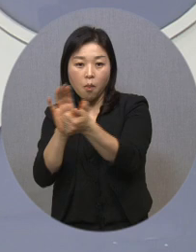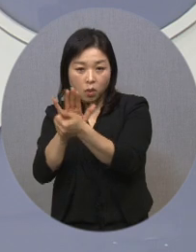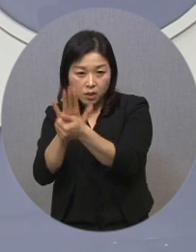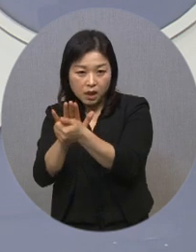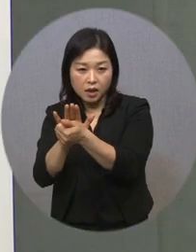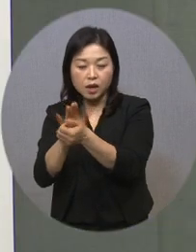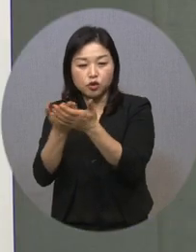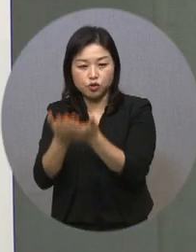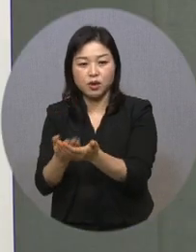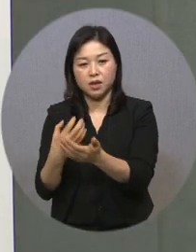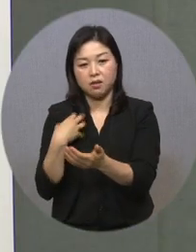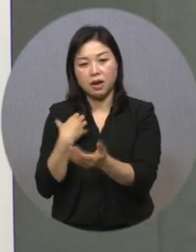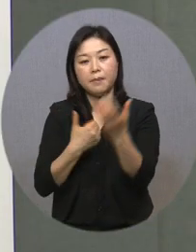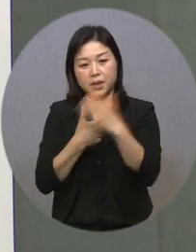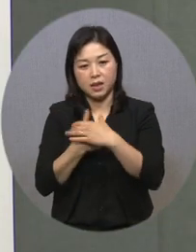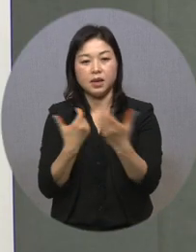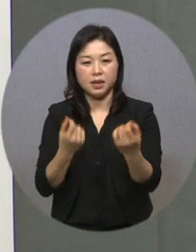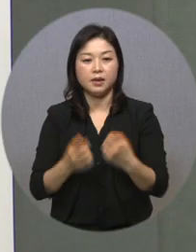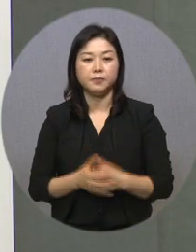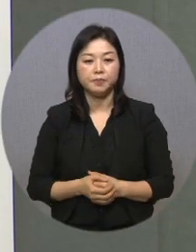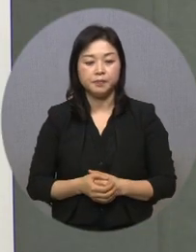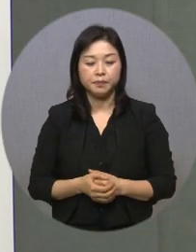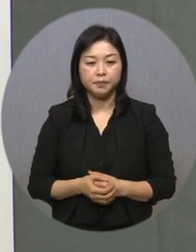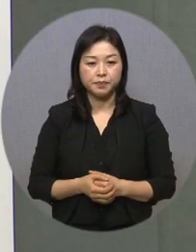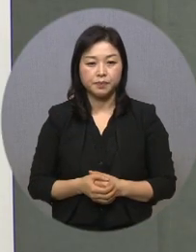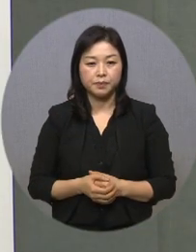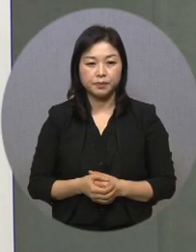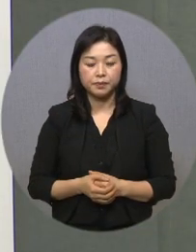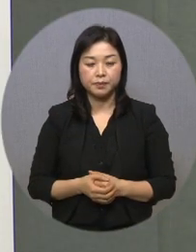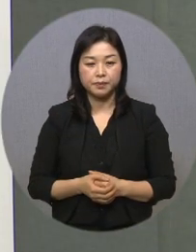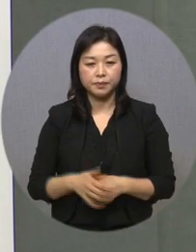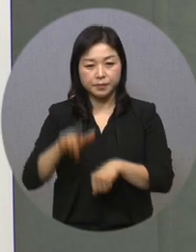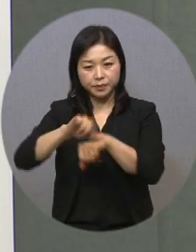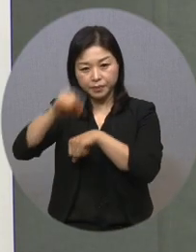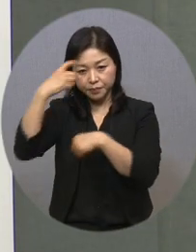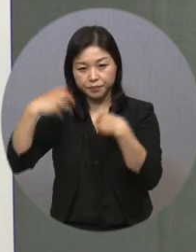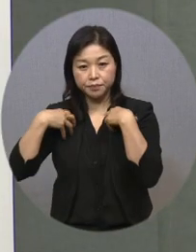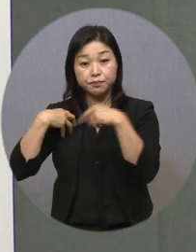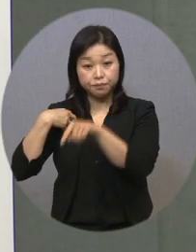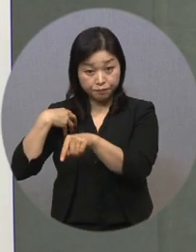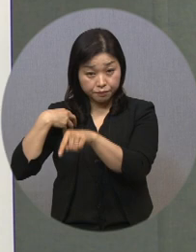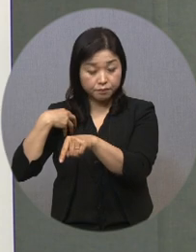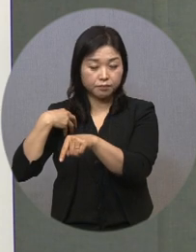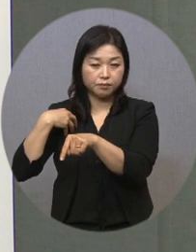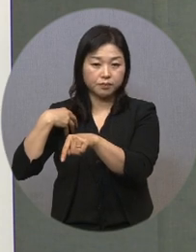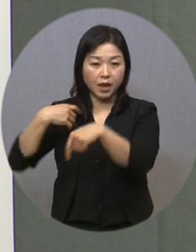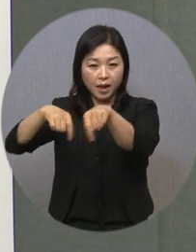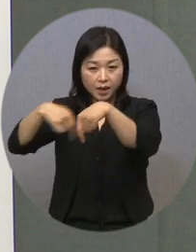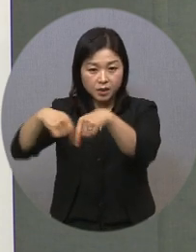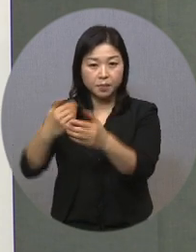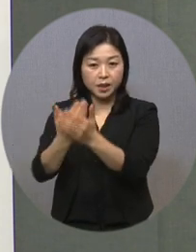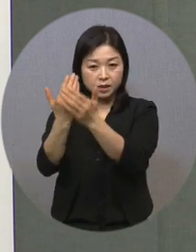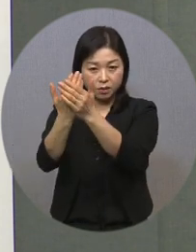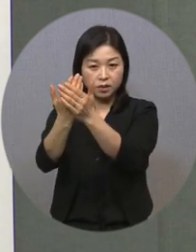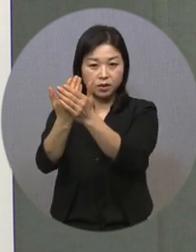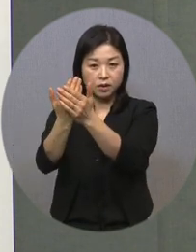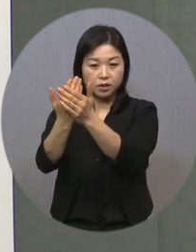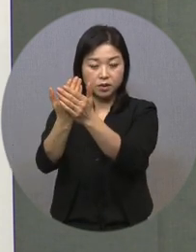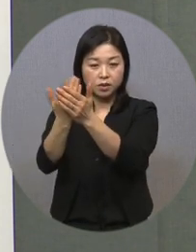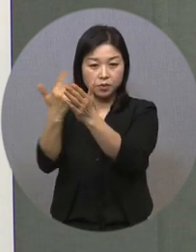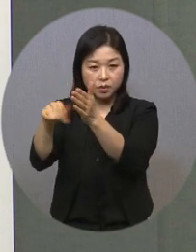것 같습니다. 네. 그러니까 이제 일종의 지자체의 여러 가지의 행정발전을